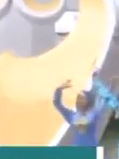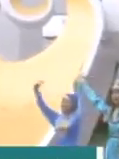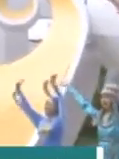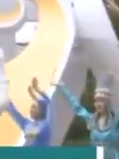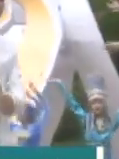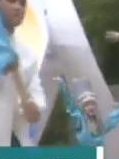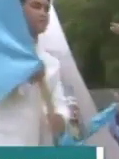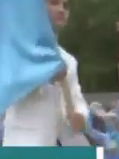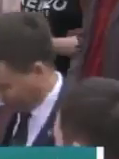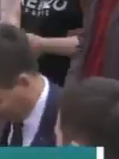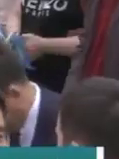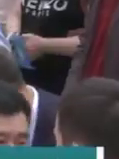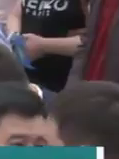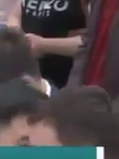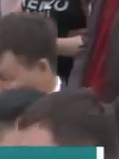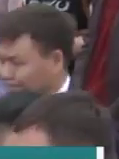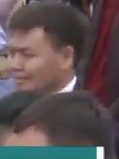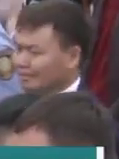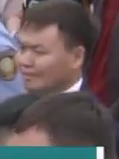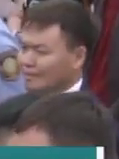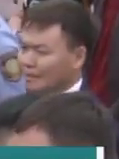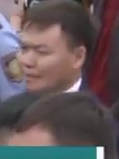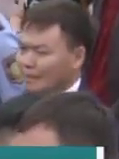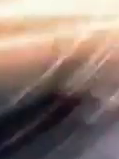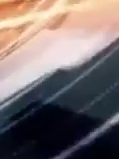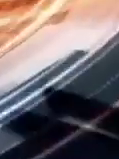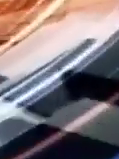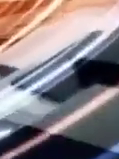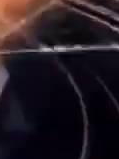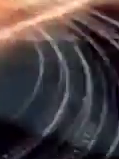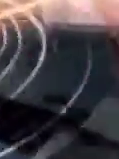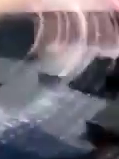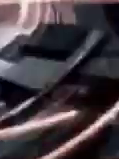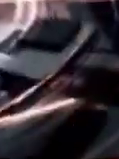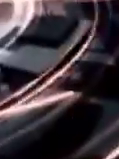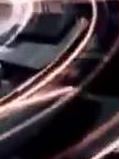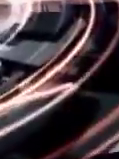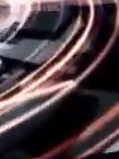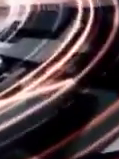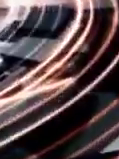Оның ең алғашқы қадамы мемлекеттік рәміздерді құрметтеуден басталады.